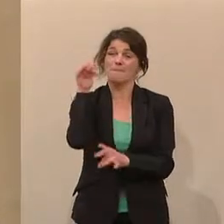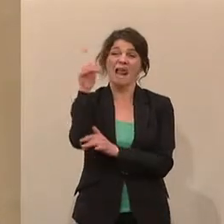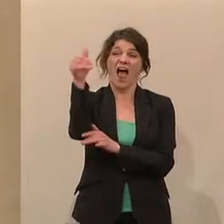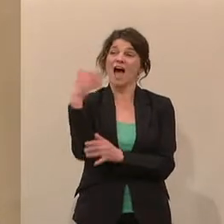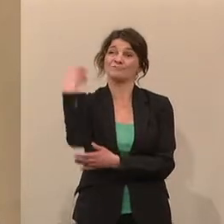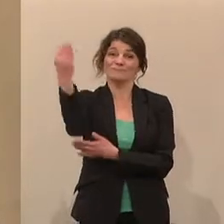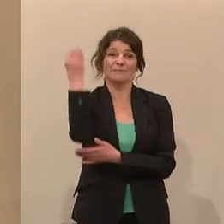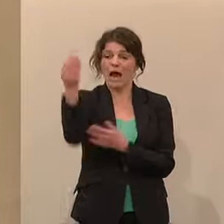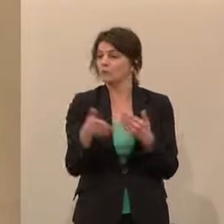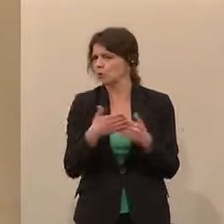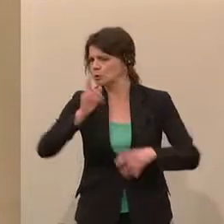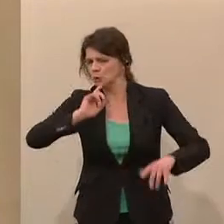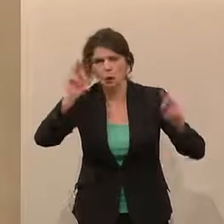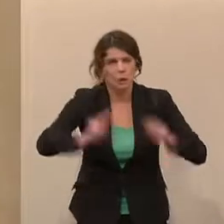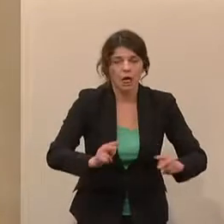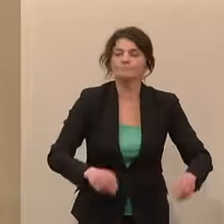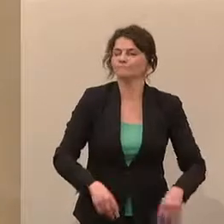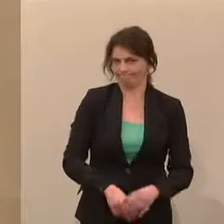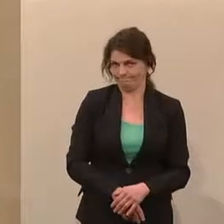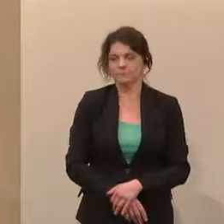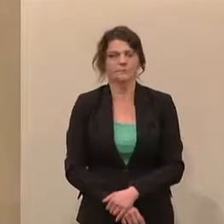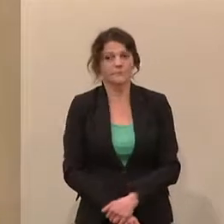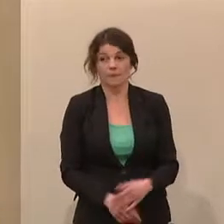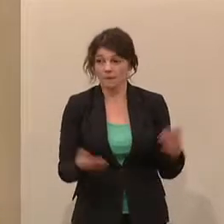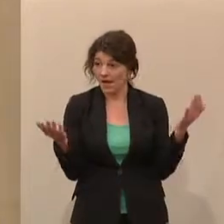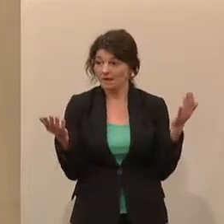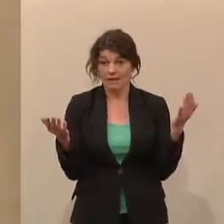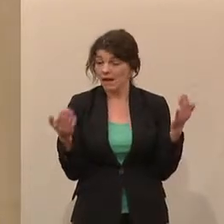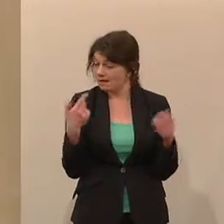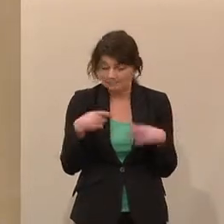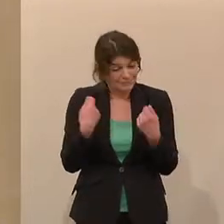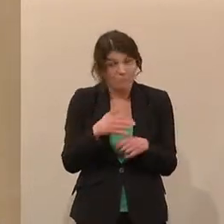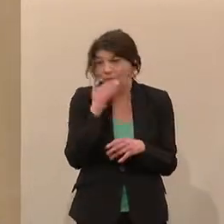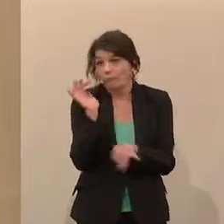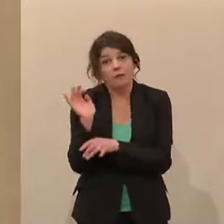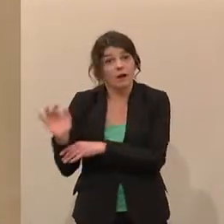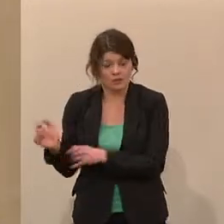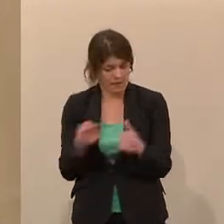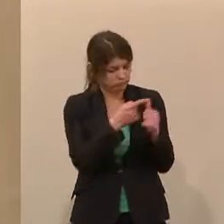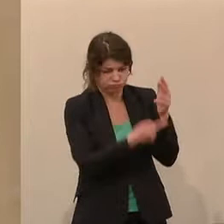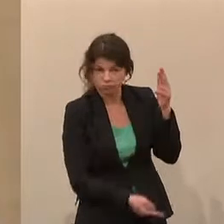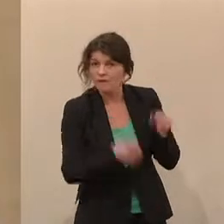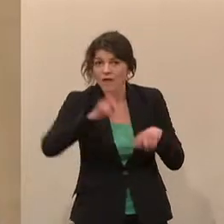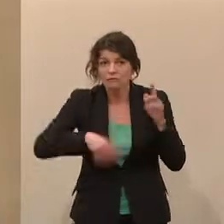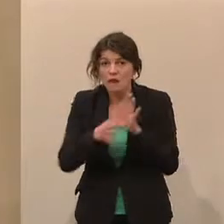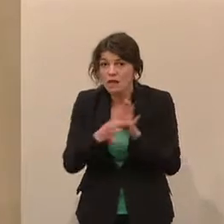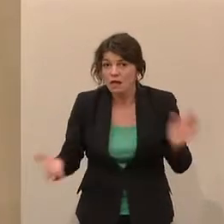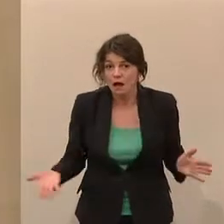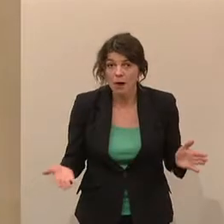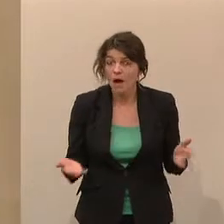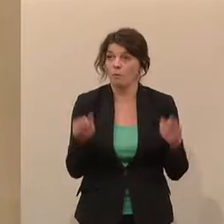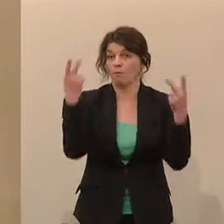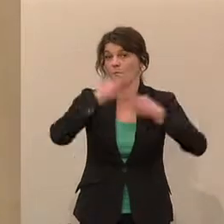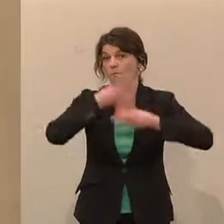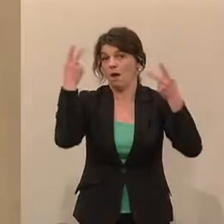sein können dementsprechend steuern das ist alles zu recht zu kritisieren meiner meinung nach wenn es falsche massnahmen sind und natürlich die